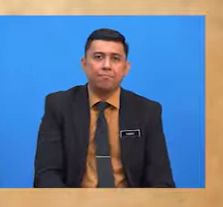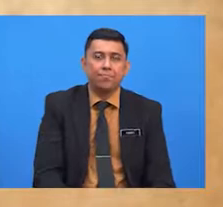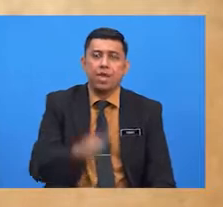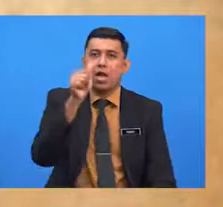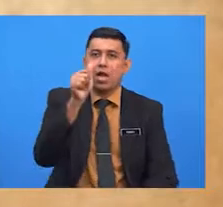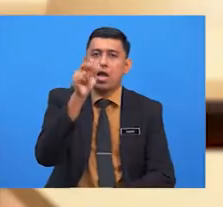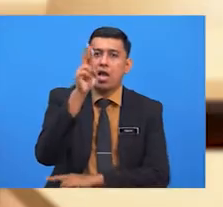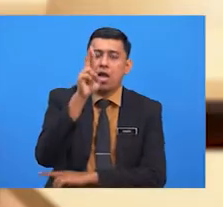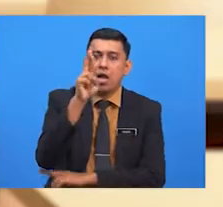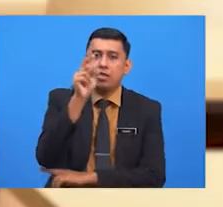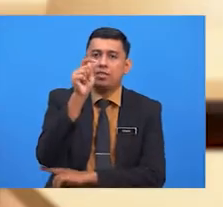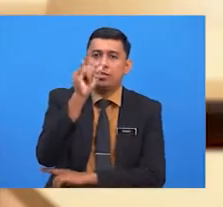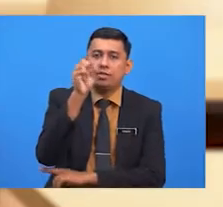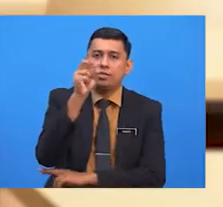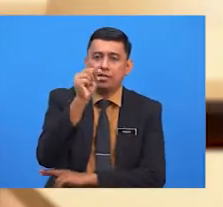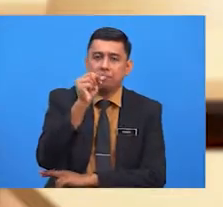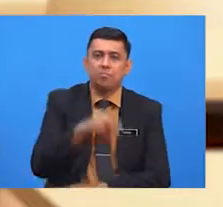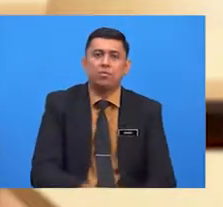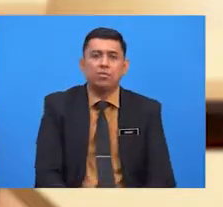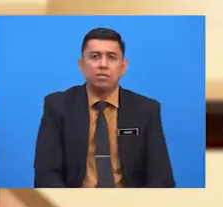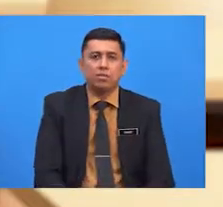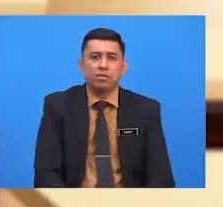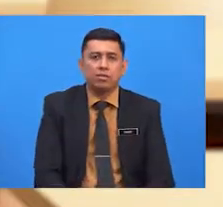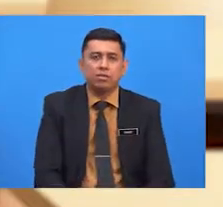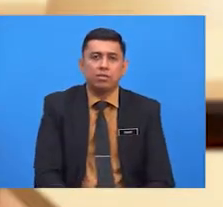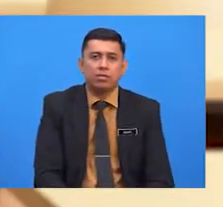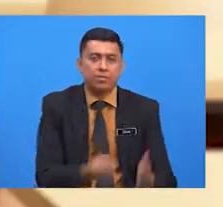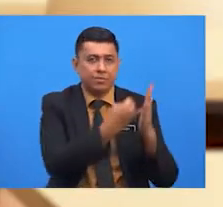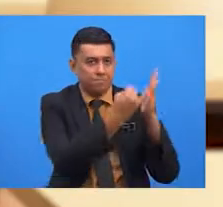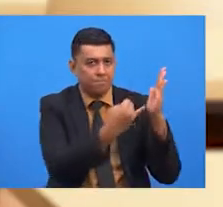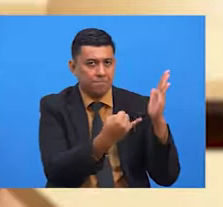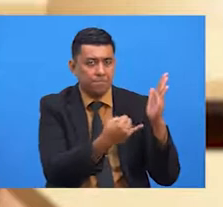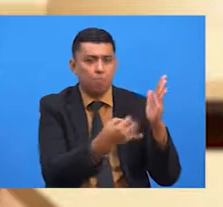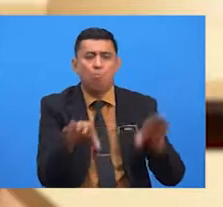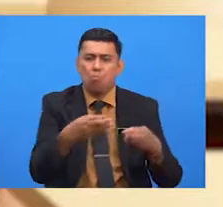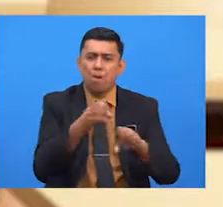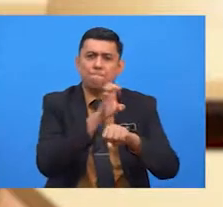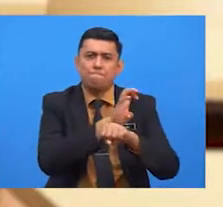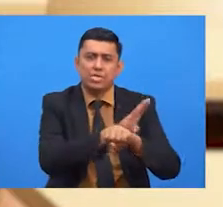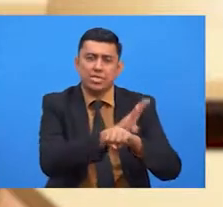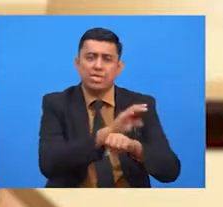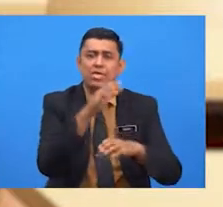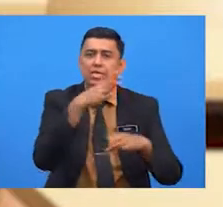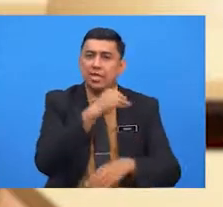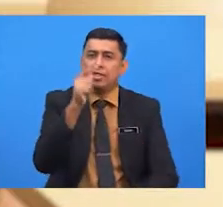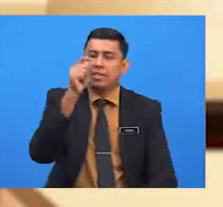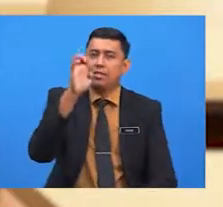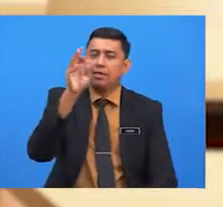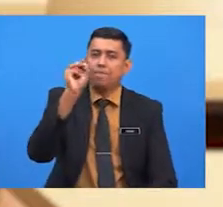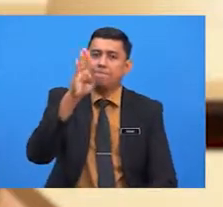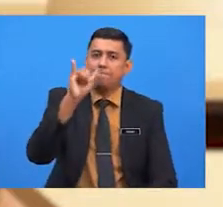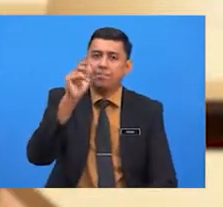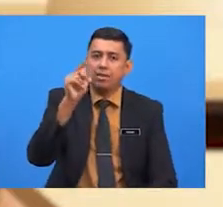menumpukan masa dan kerja mengukir, menempa besi dan tembikar. Saudagar